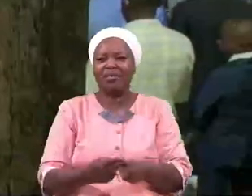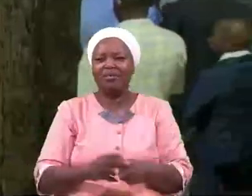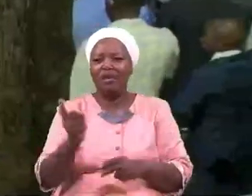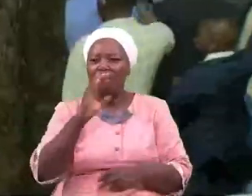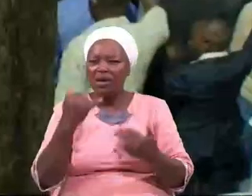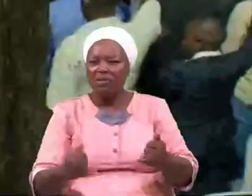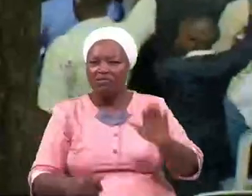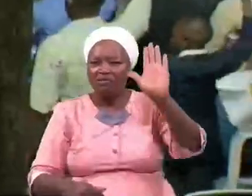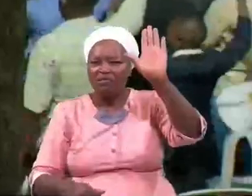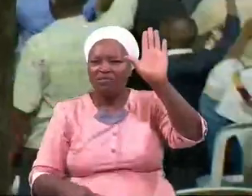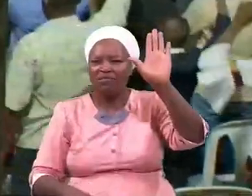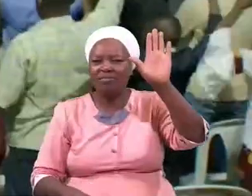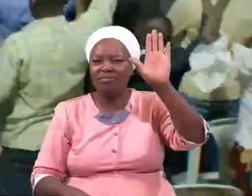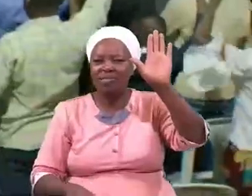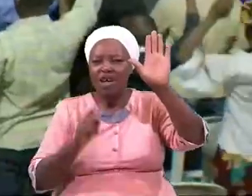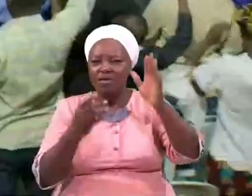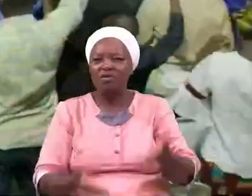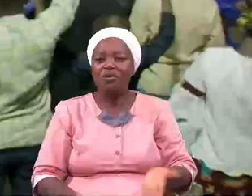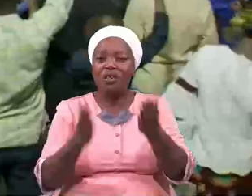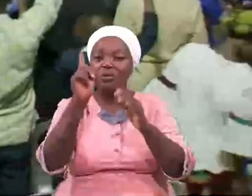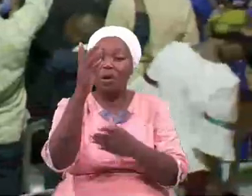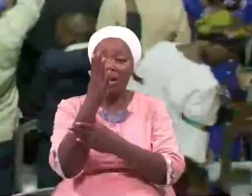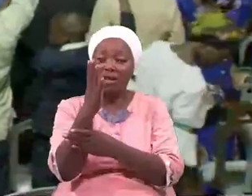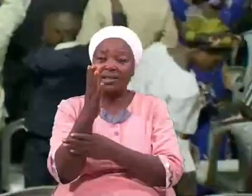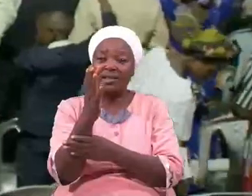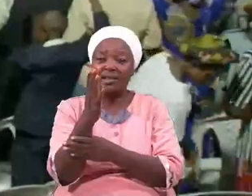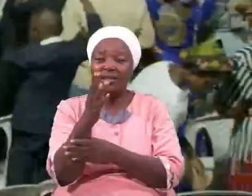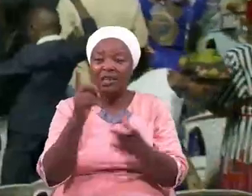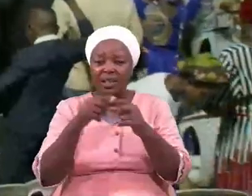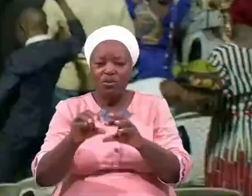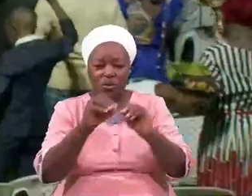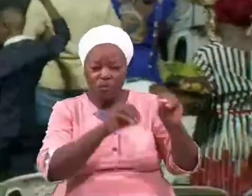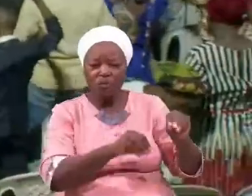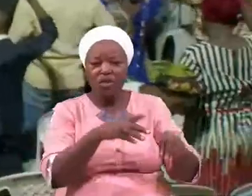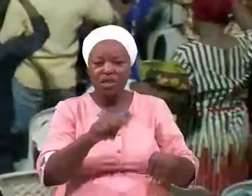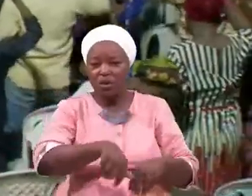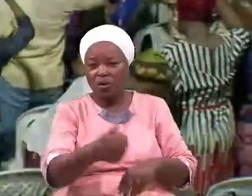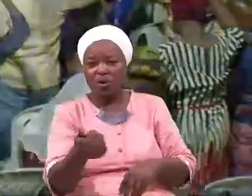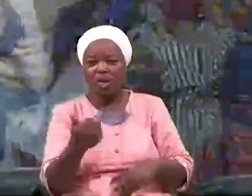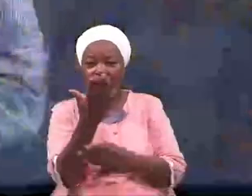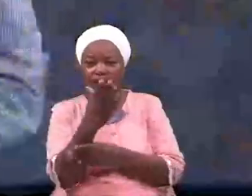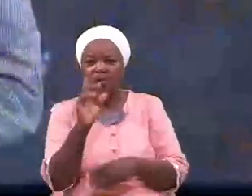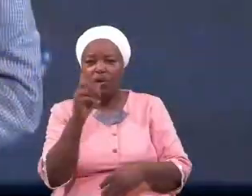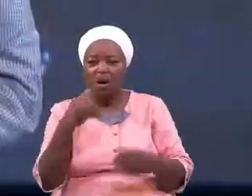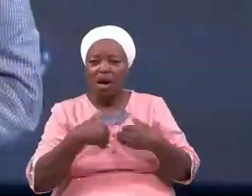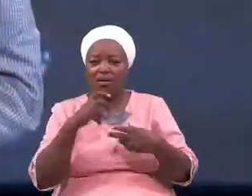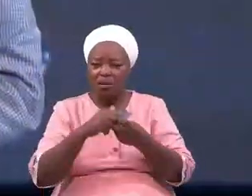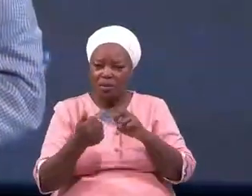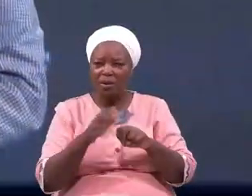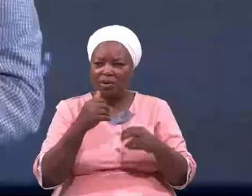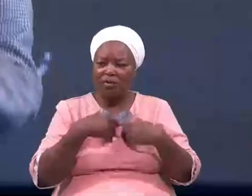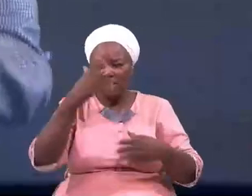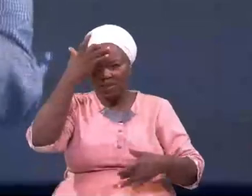Où êtes-vous là-bas? Vous levez une main. Vous imposez l'autre main. Là, vous avez le